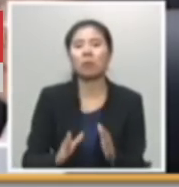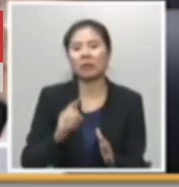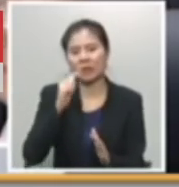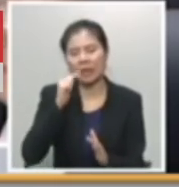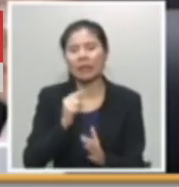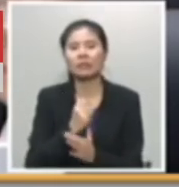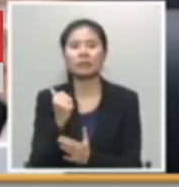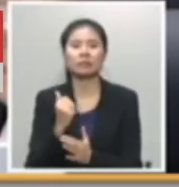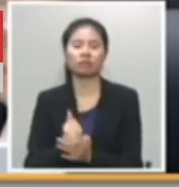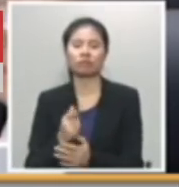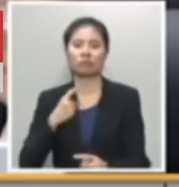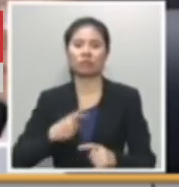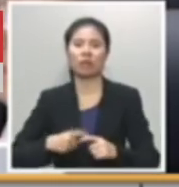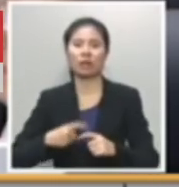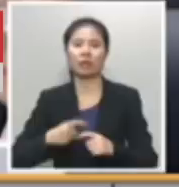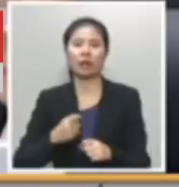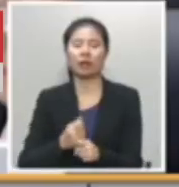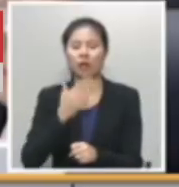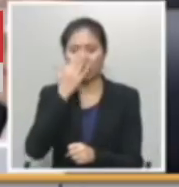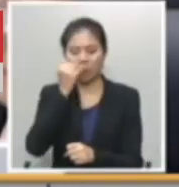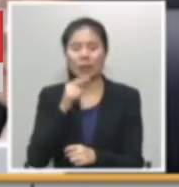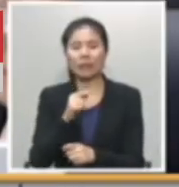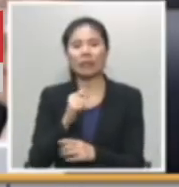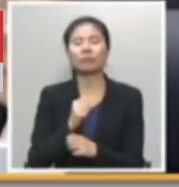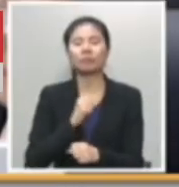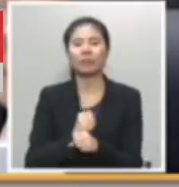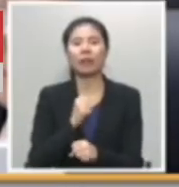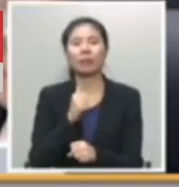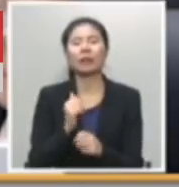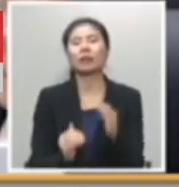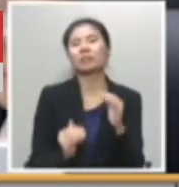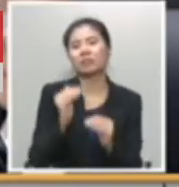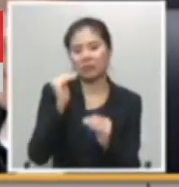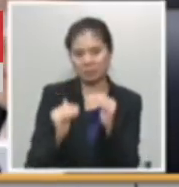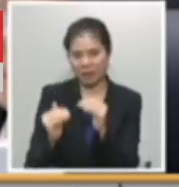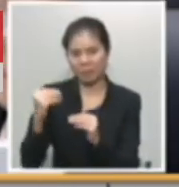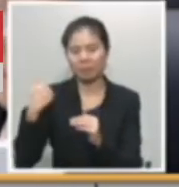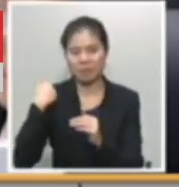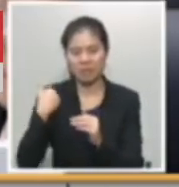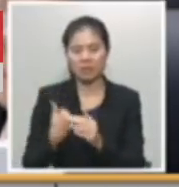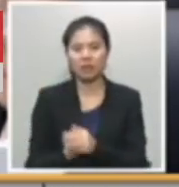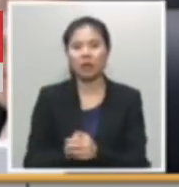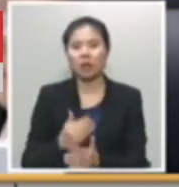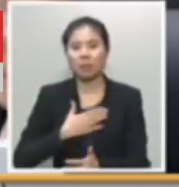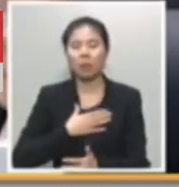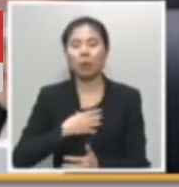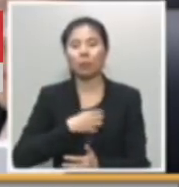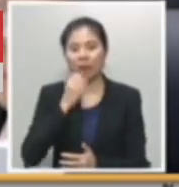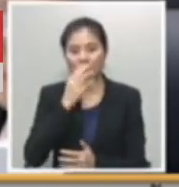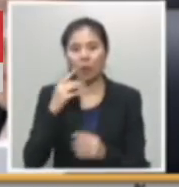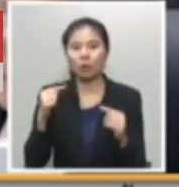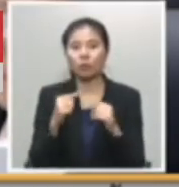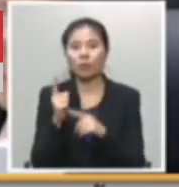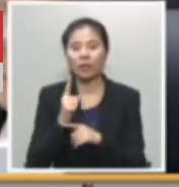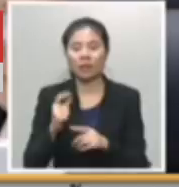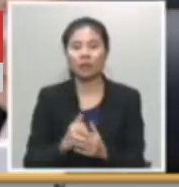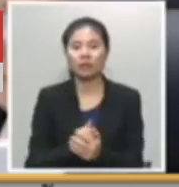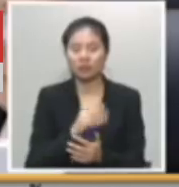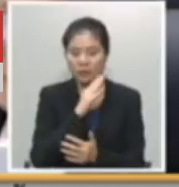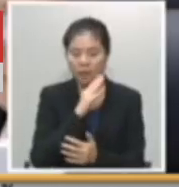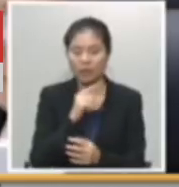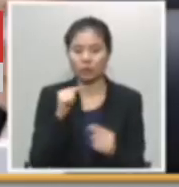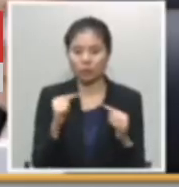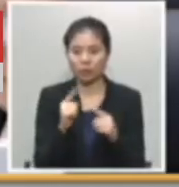ม่ได้สิ่งนี้เลยมันทำได้ยังไงอ่ะนี่คือสิ่งที่มันเหลื่อมล้ำมากเลยและผมอยากจะบอกให้นะครับว่านอกจากตัว